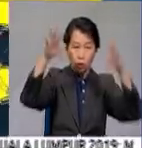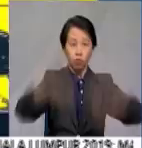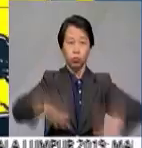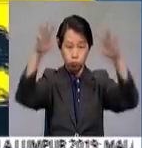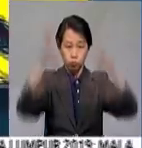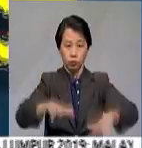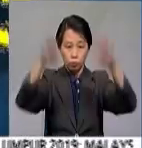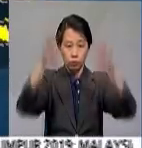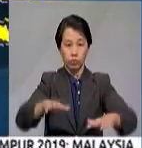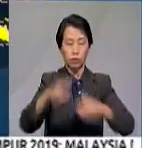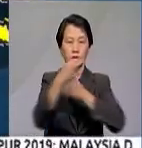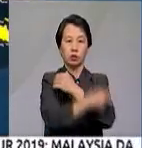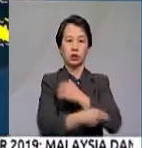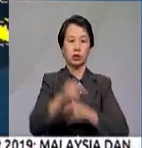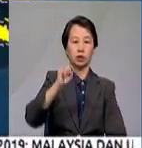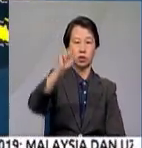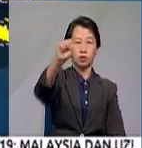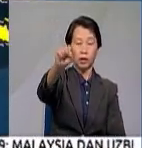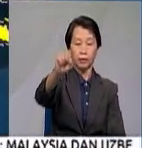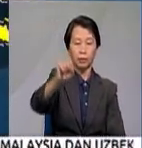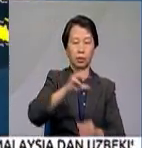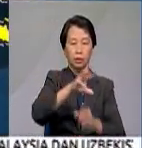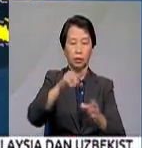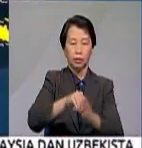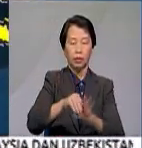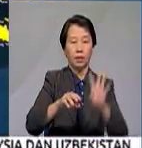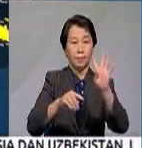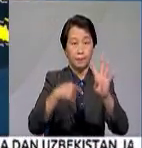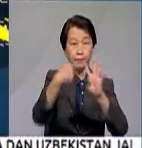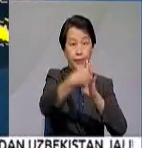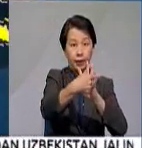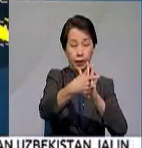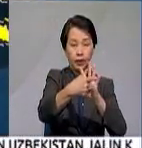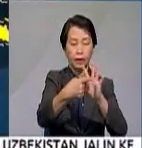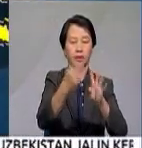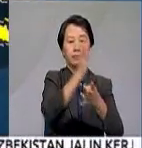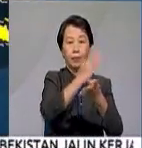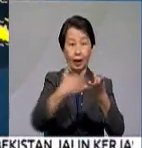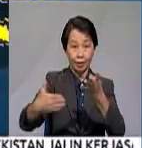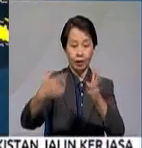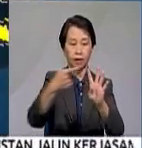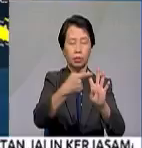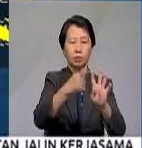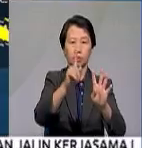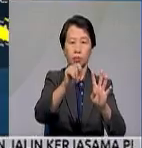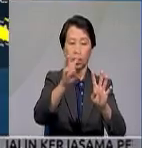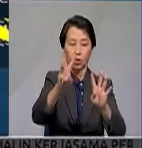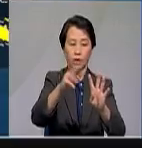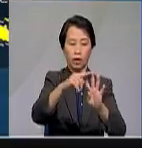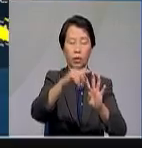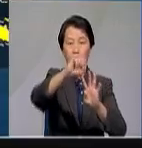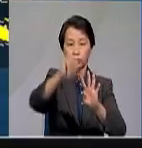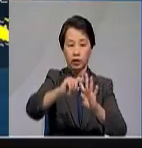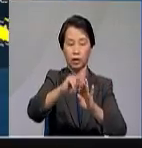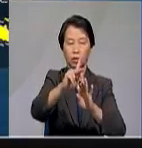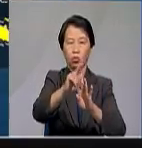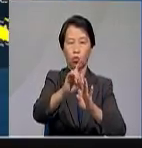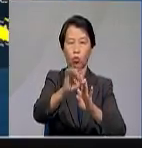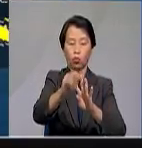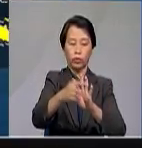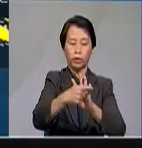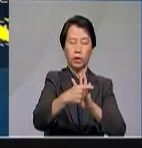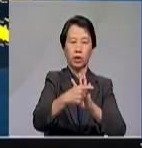boleh berlaku di negeri Sabah yang melibatkan empat bahagian, iaitu di bahagian Tawau, Sandakan, Kudat dan juga